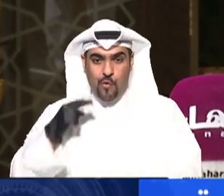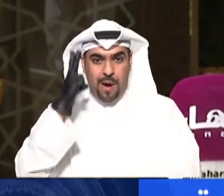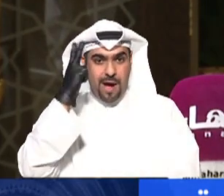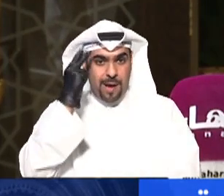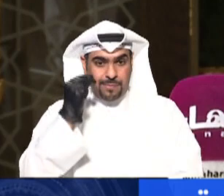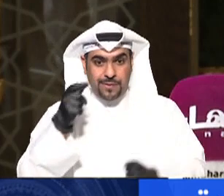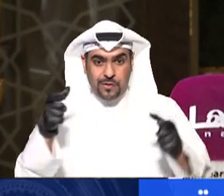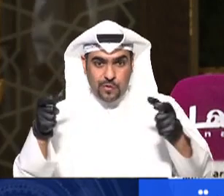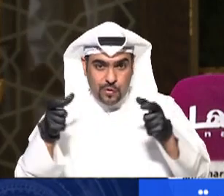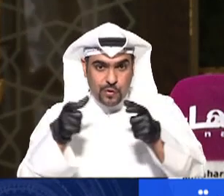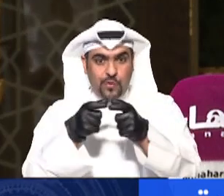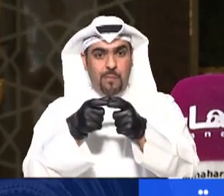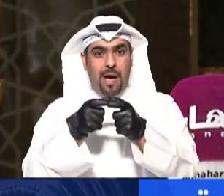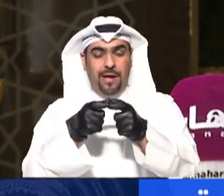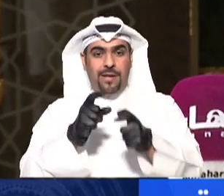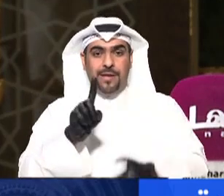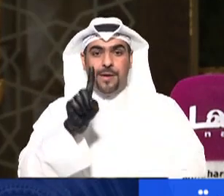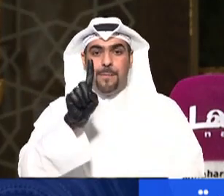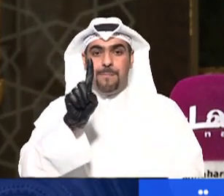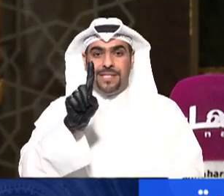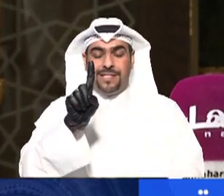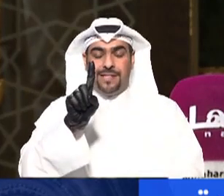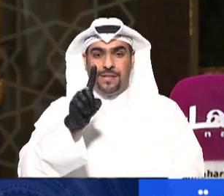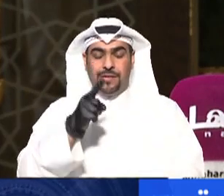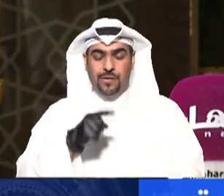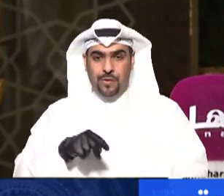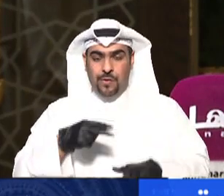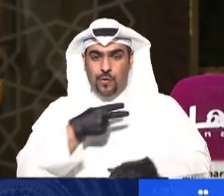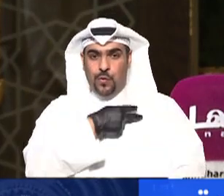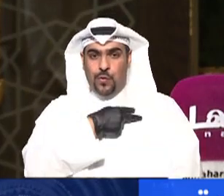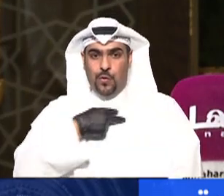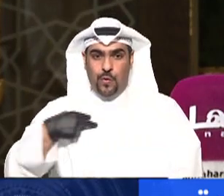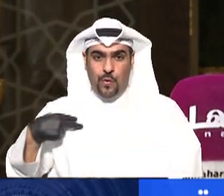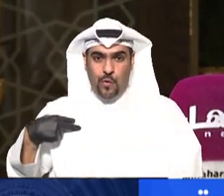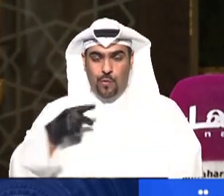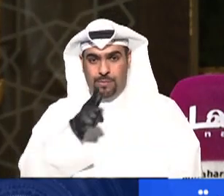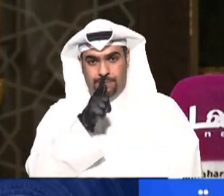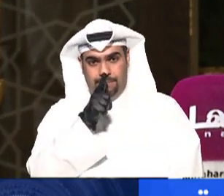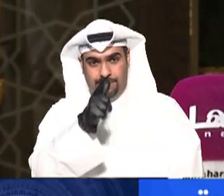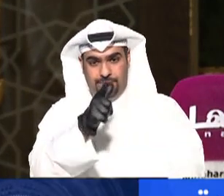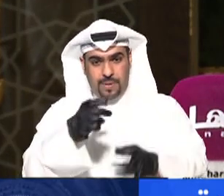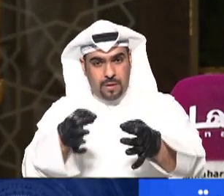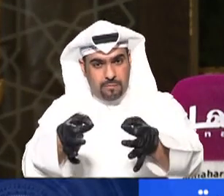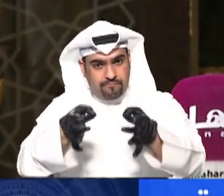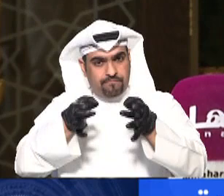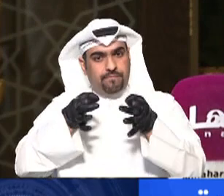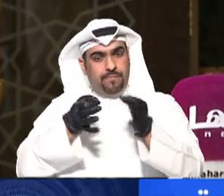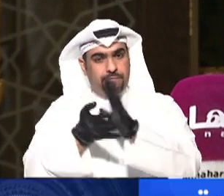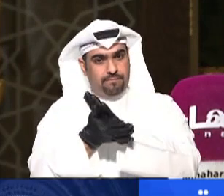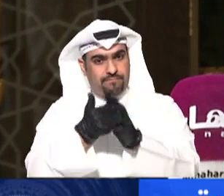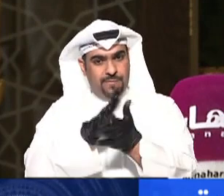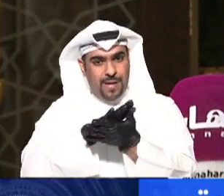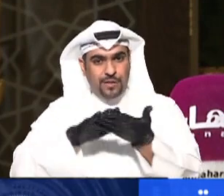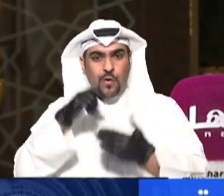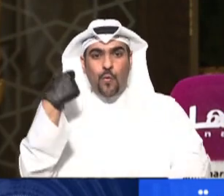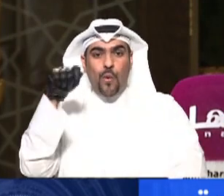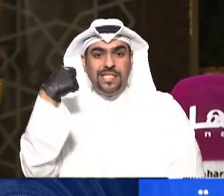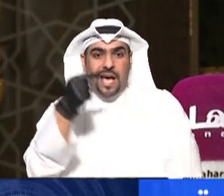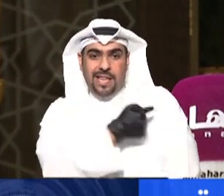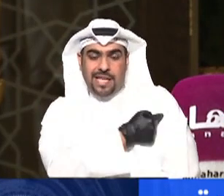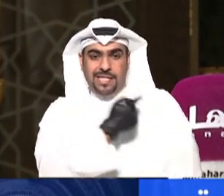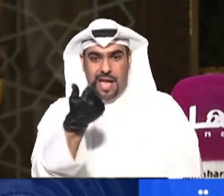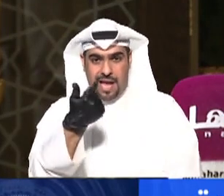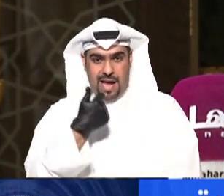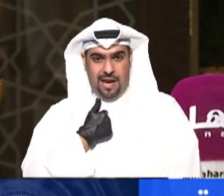لأنه التزاما من مجلس الوزراء بمذكرة مرفوعة من السلطات الصحية، وأيضا تم